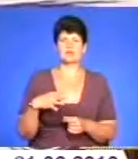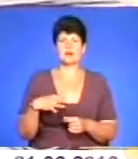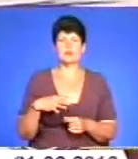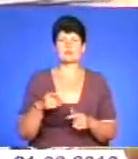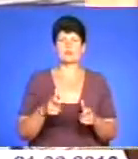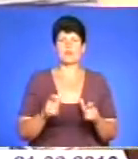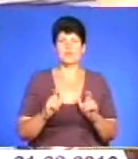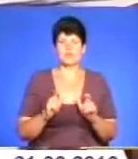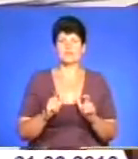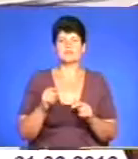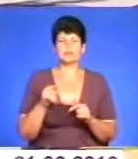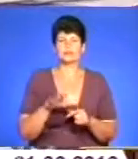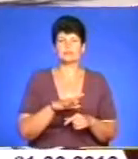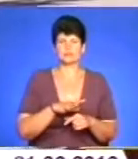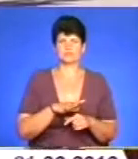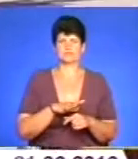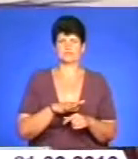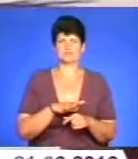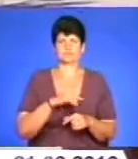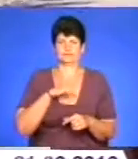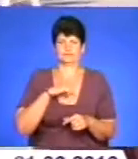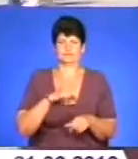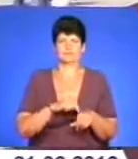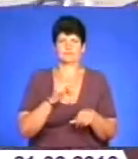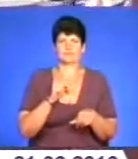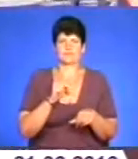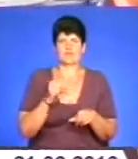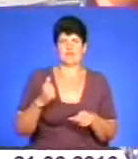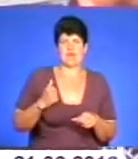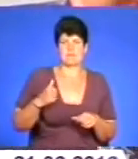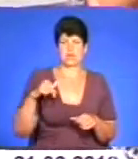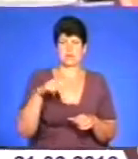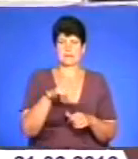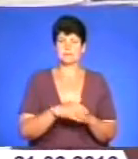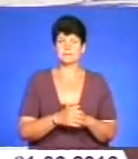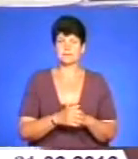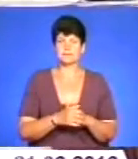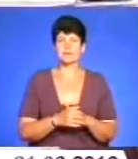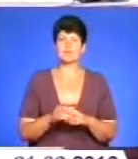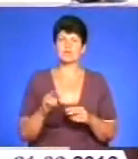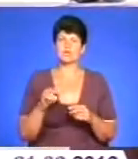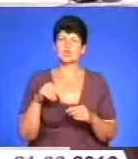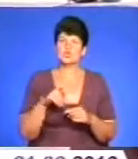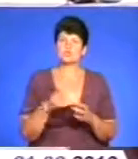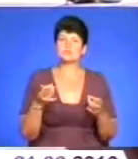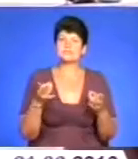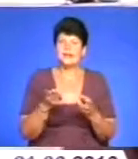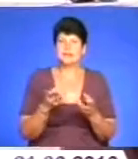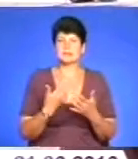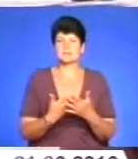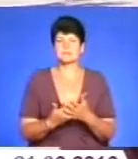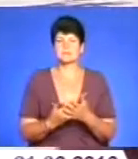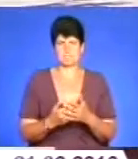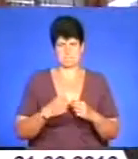повість. І що він так був настроєний, що в армію йти і все. Він йшов би це патріотизм, чи бо так треба, бо закон вимагає?